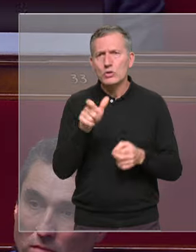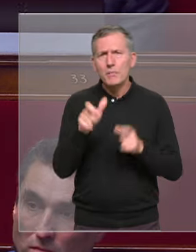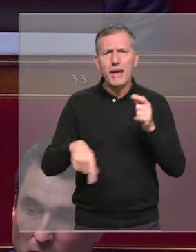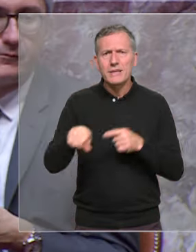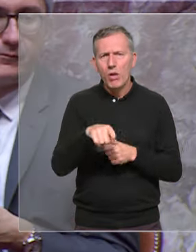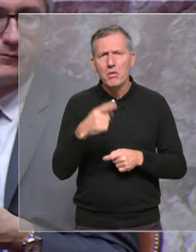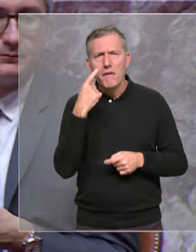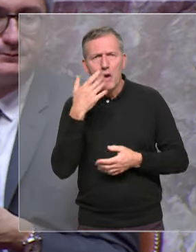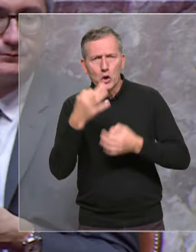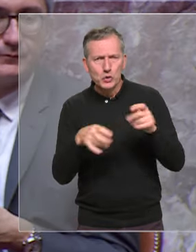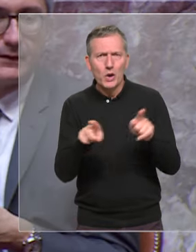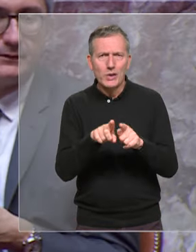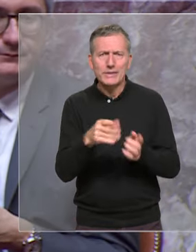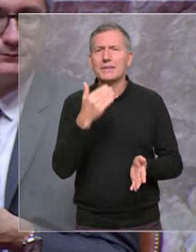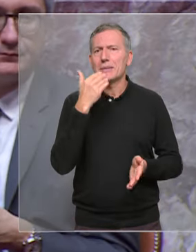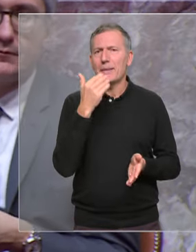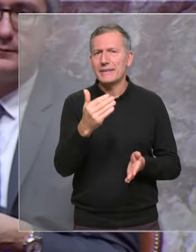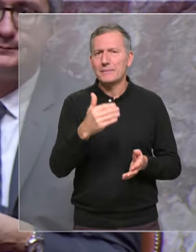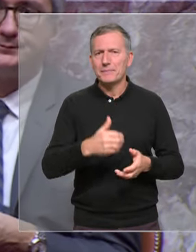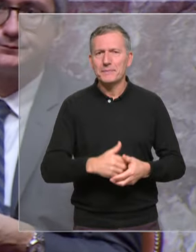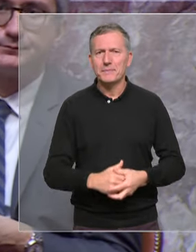apprécieront. Je vous remercie.